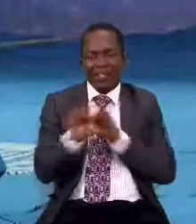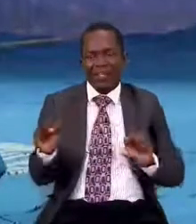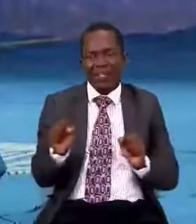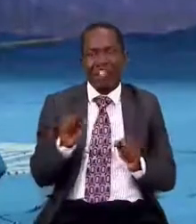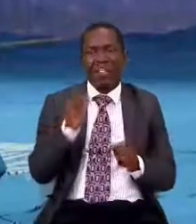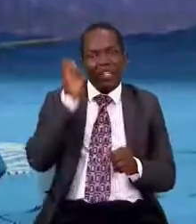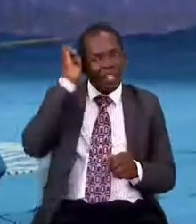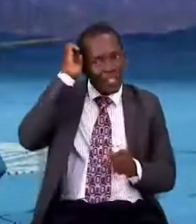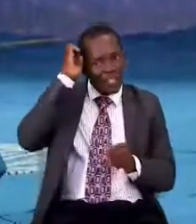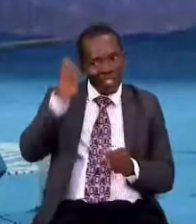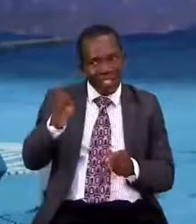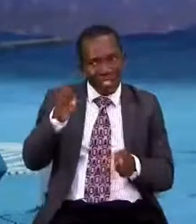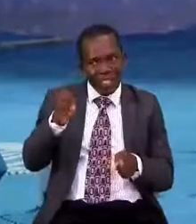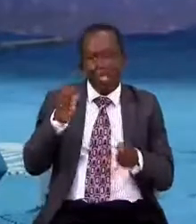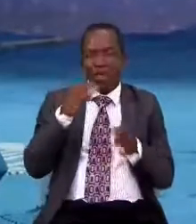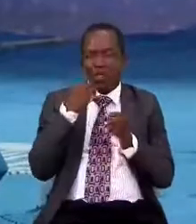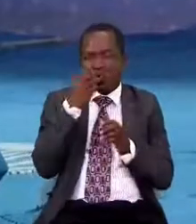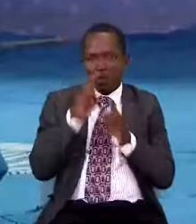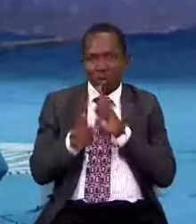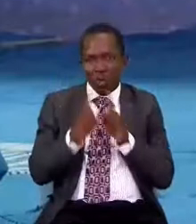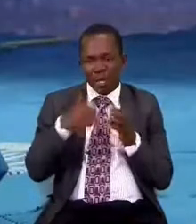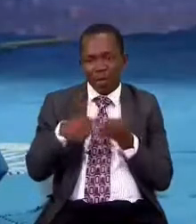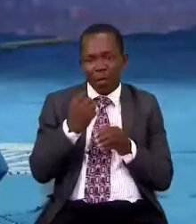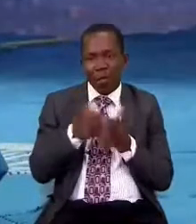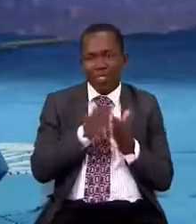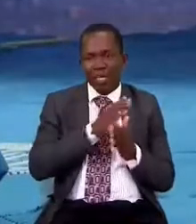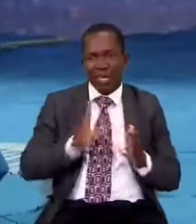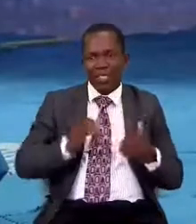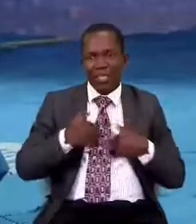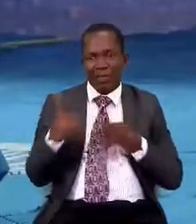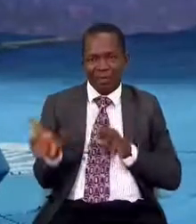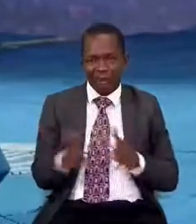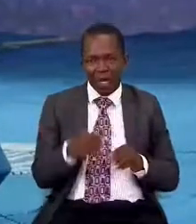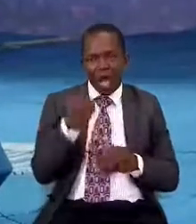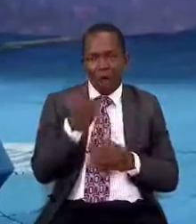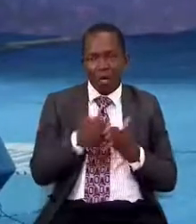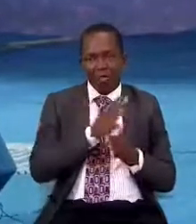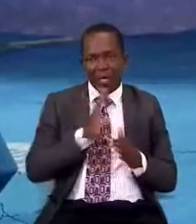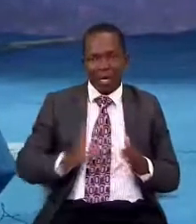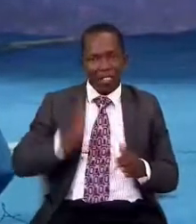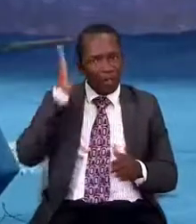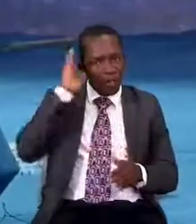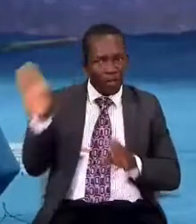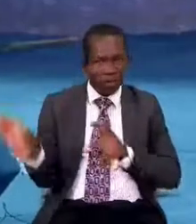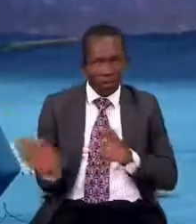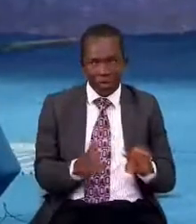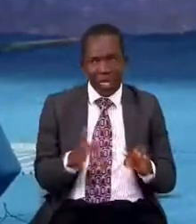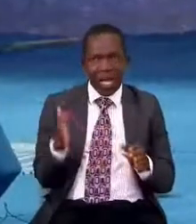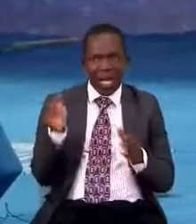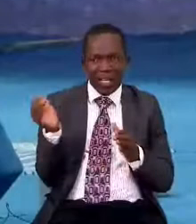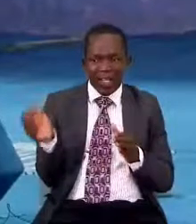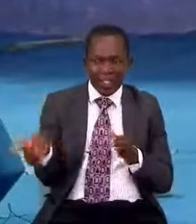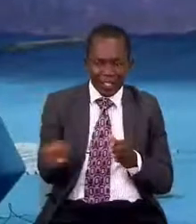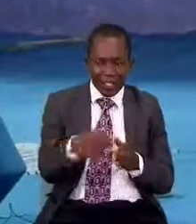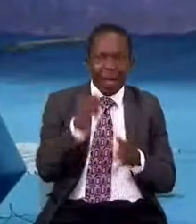ce que Christ accomplira et ils ont prêté attention. Et ils se sont appliqués cela. Ce n'est pas pour les